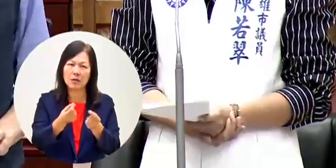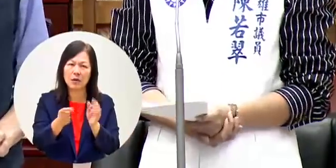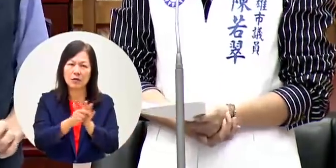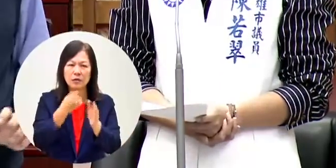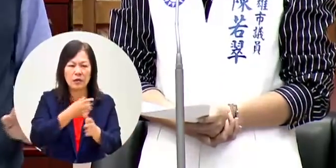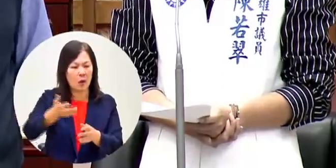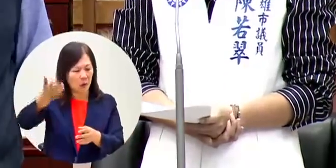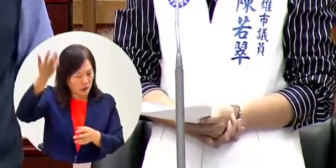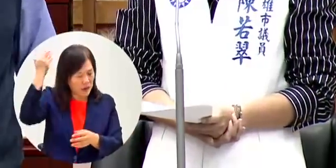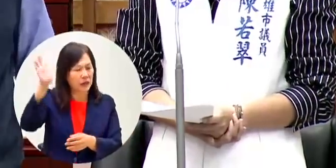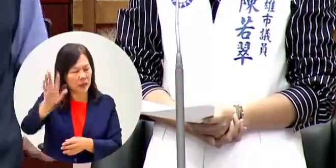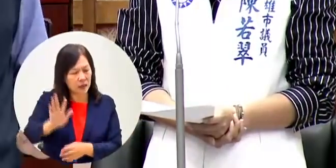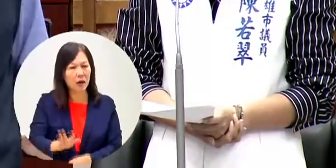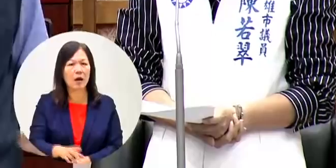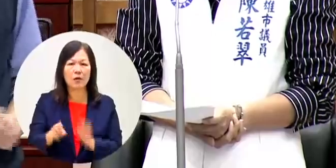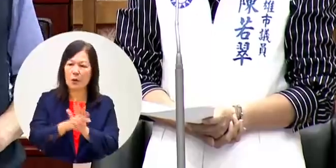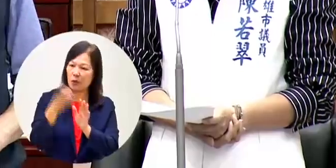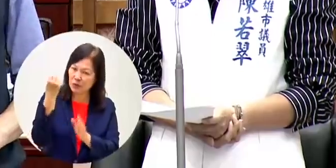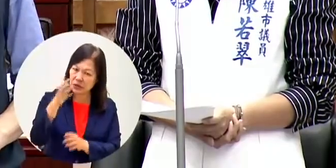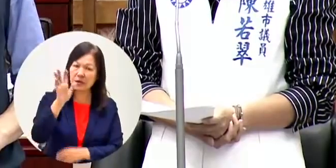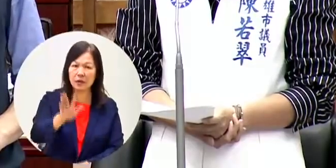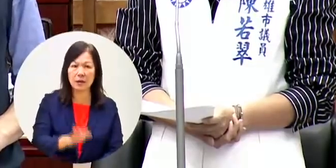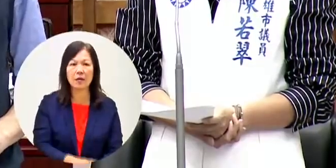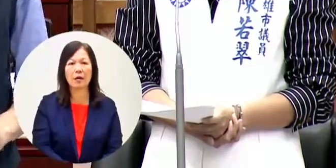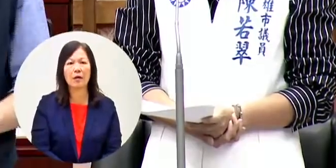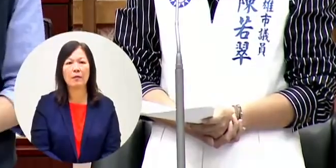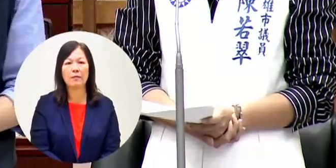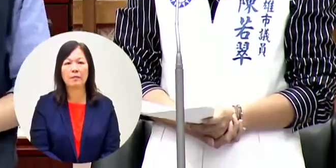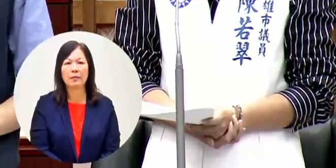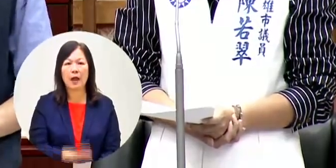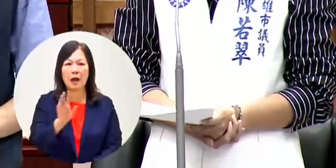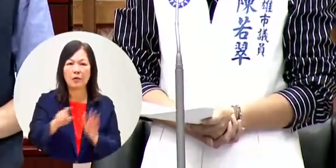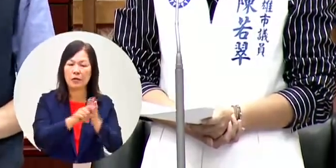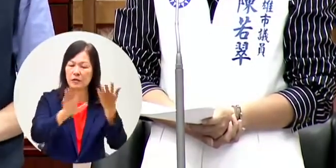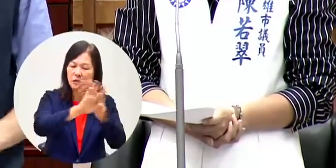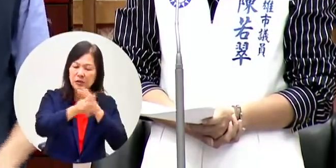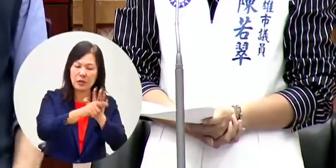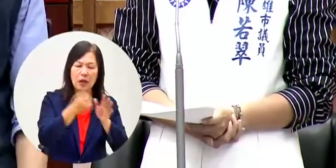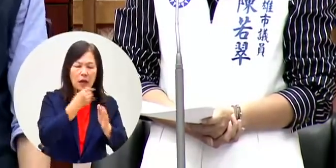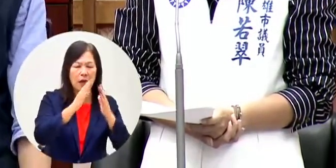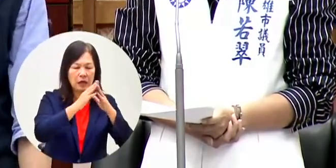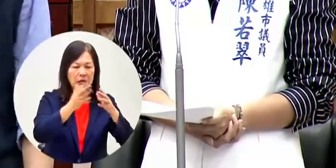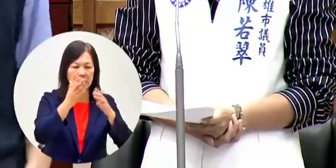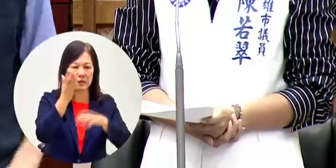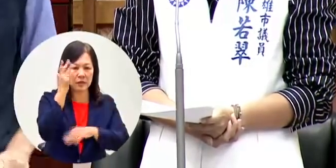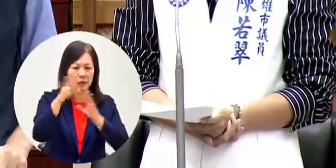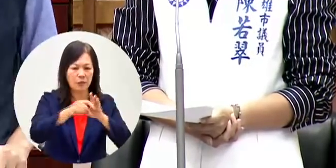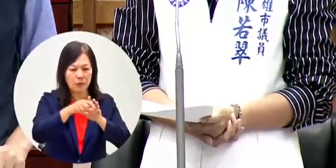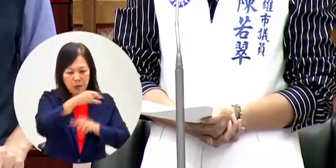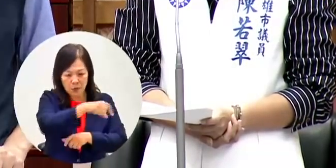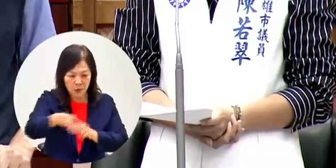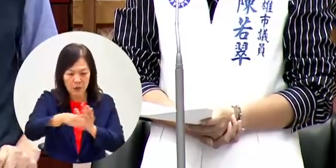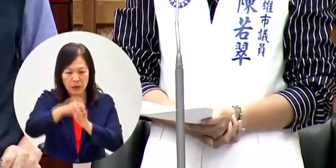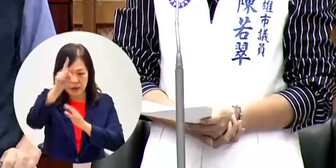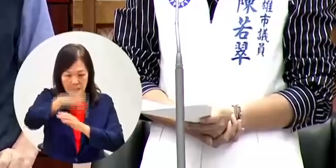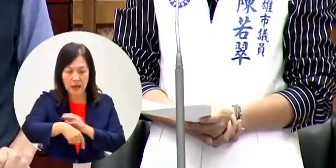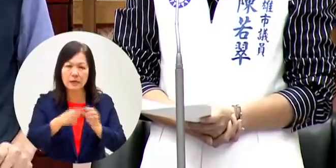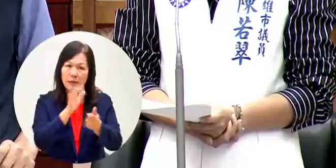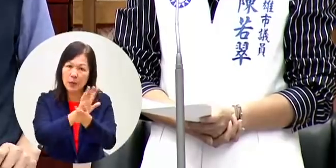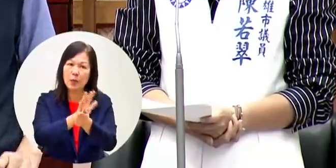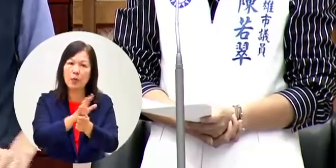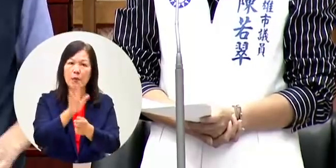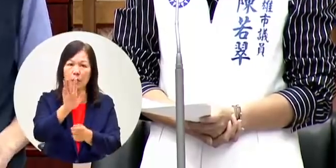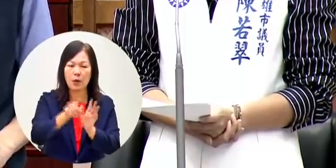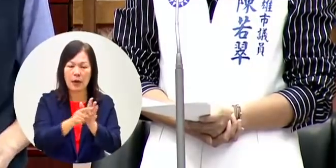的，也有别的市政府横向移动的，就到我们市政府来服务。我们都是一条心，想要帮高